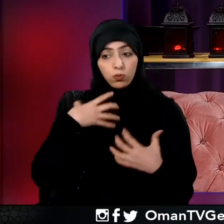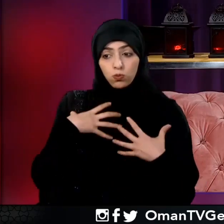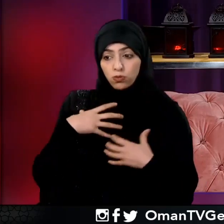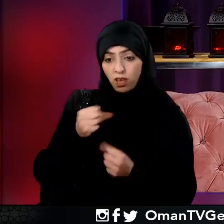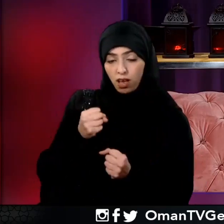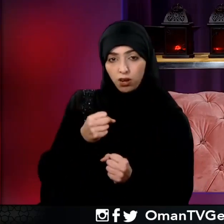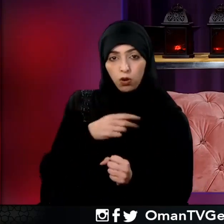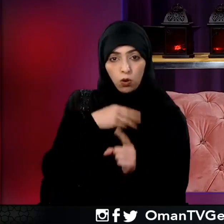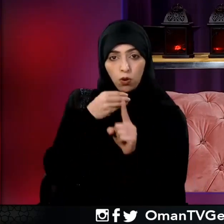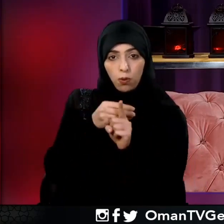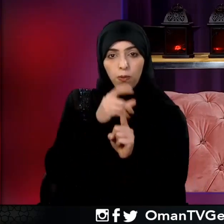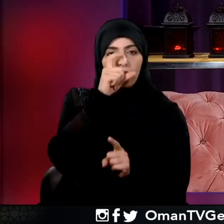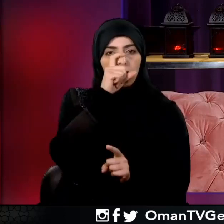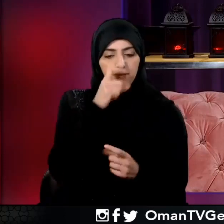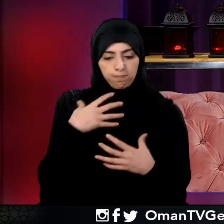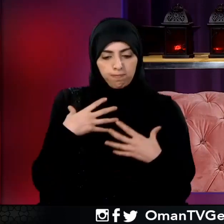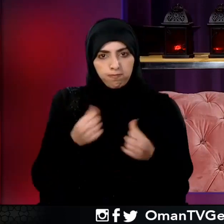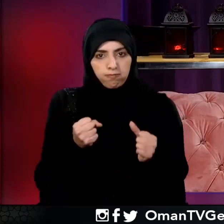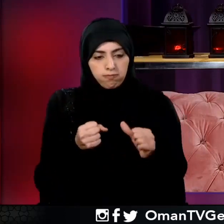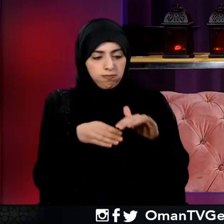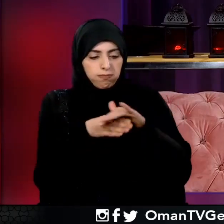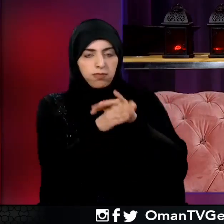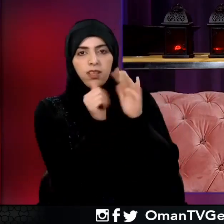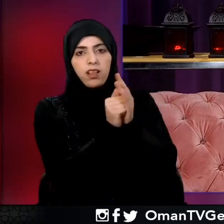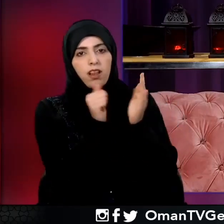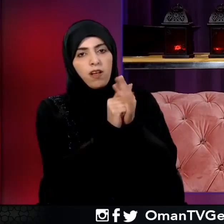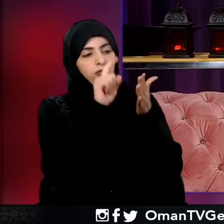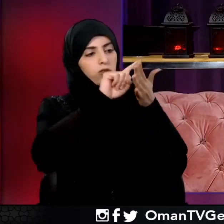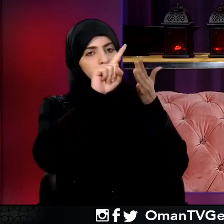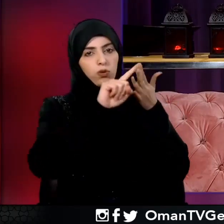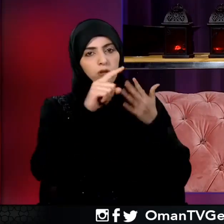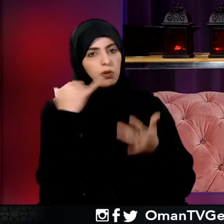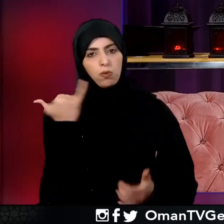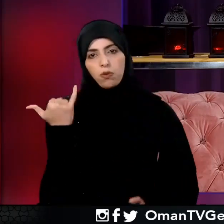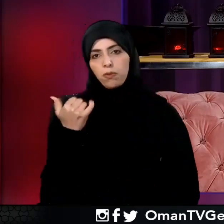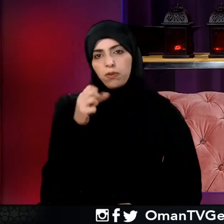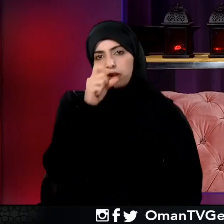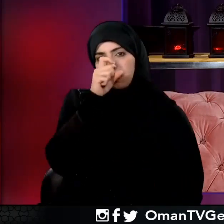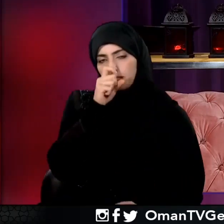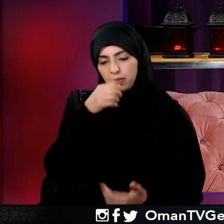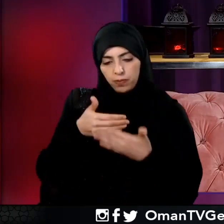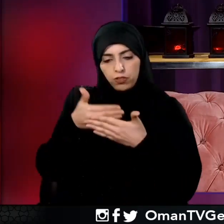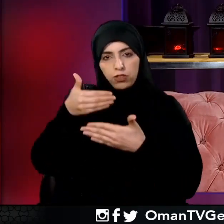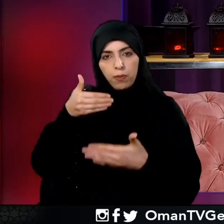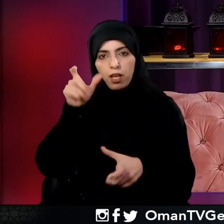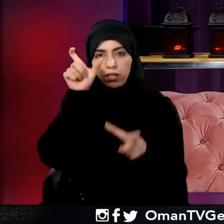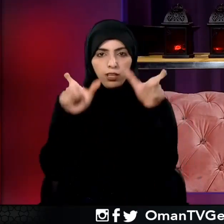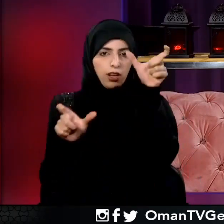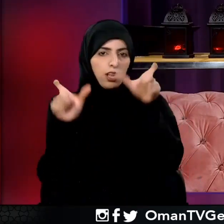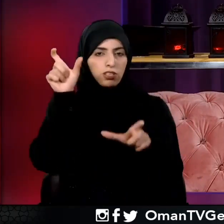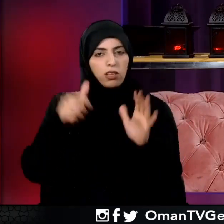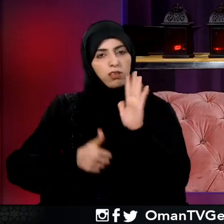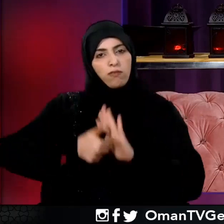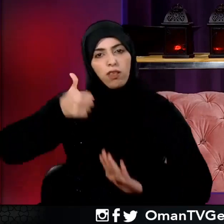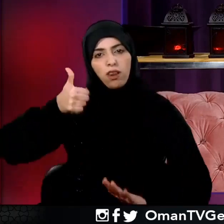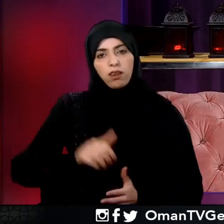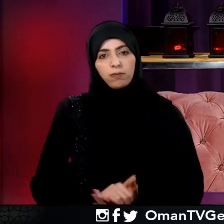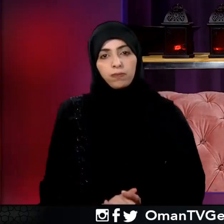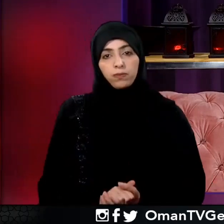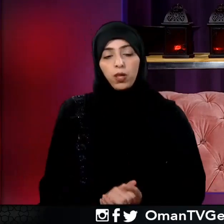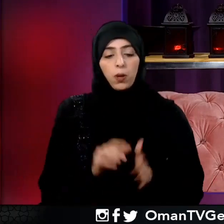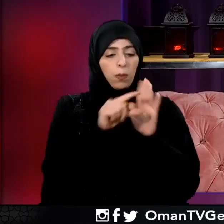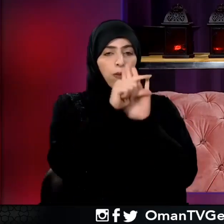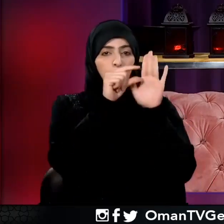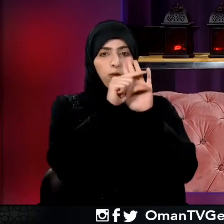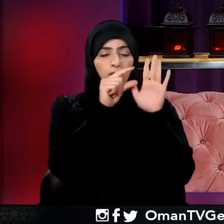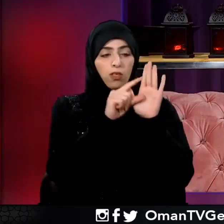نحب، نتمنى بالفعل الالتزام بكل الإجراءات وأهمها التباعد الاجتماعي. محطتنا